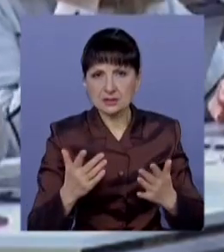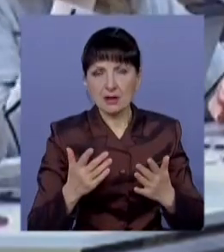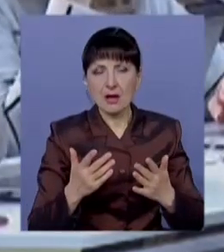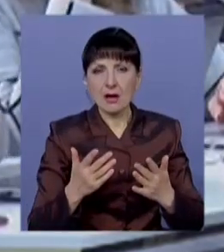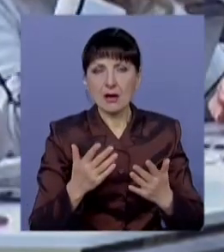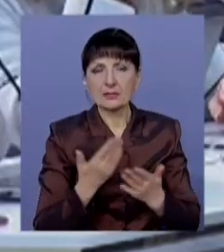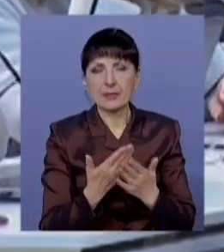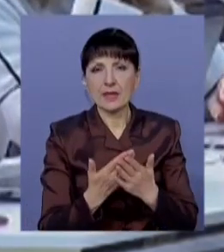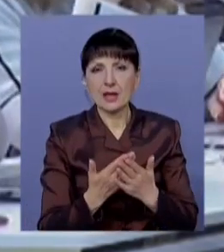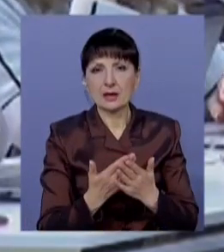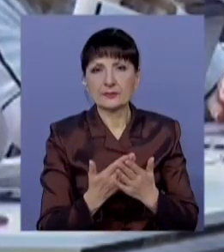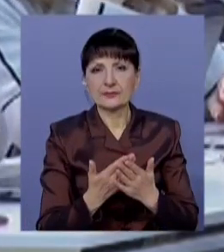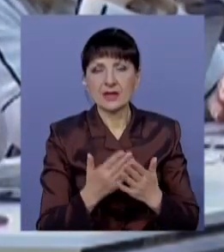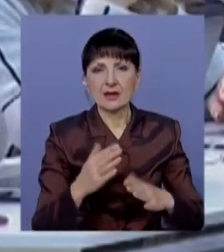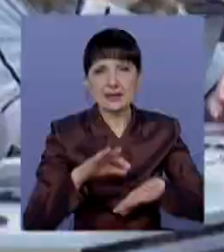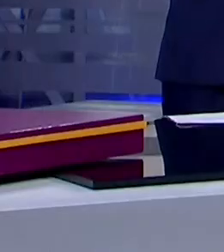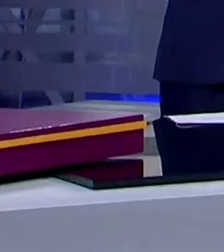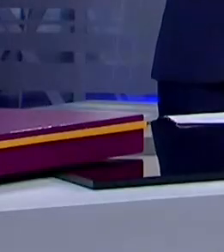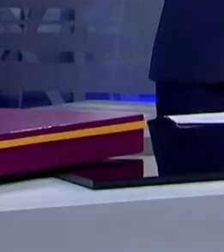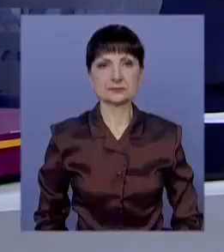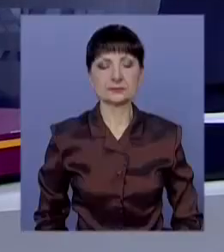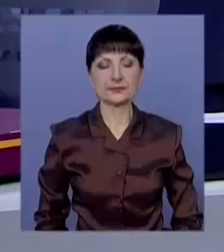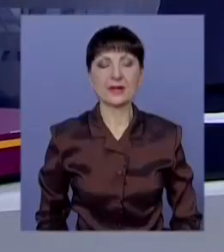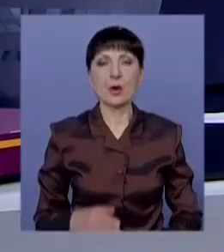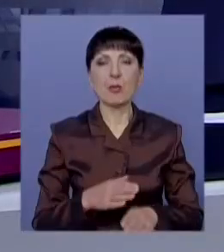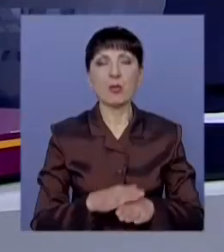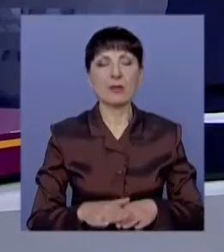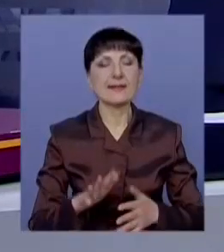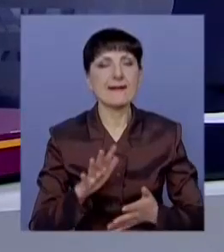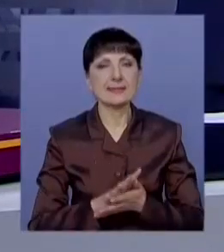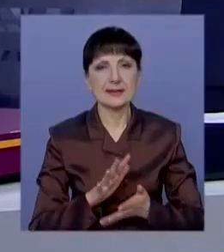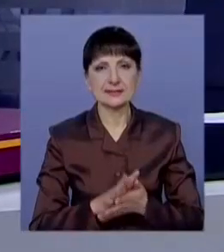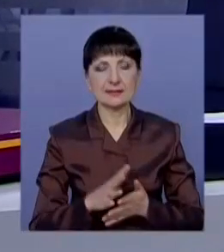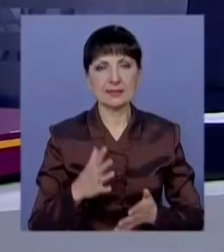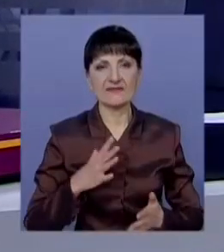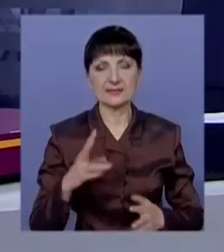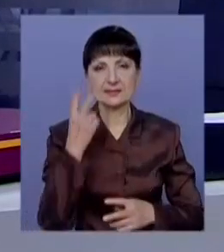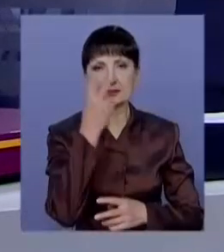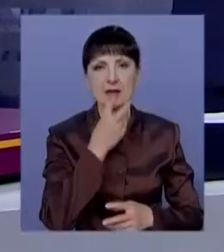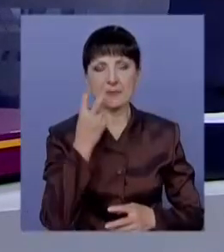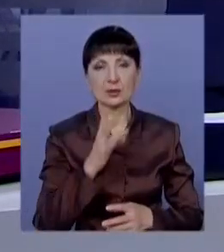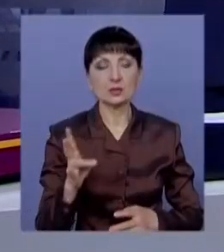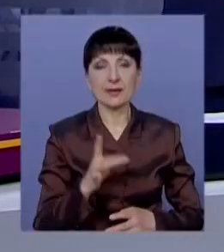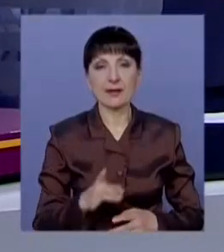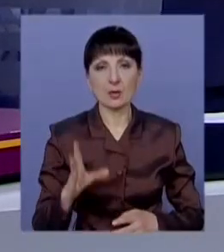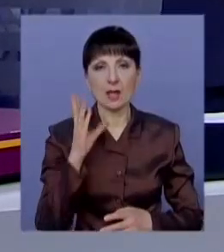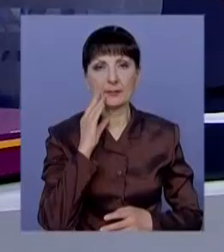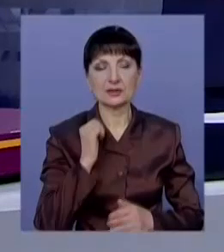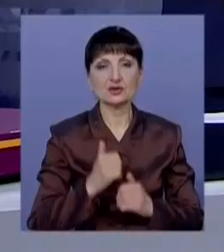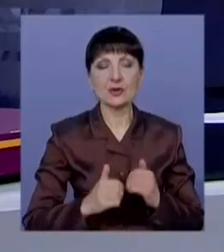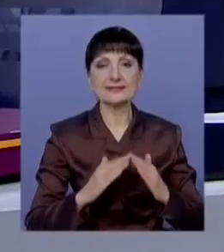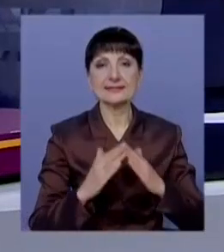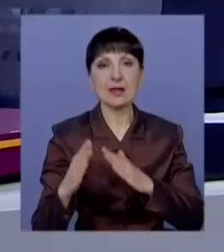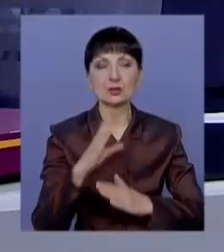как мулезный эпидермолиз. Полная антисанитария и невыносимый запах. В Наурызбайском районе Алматы частный